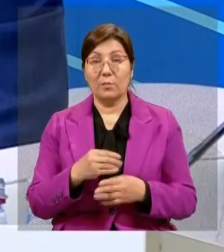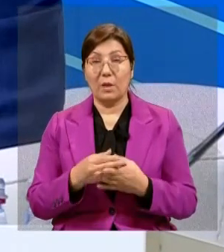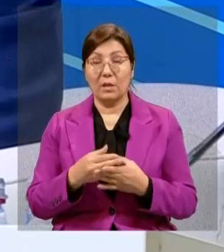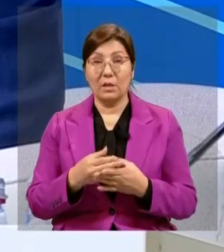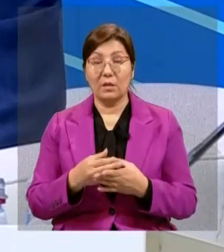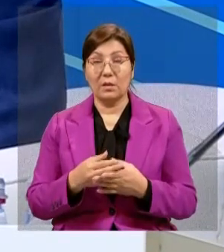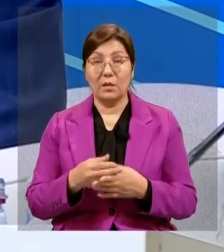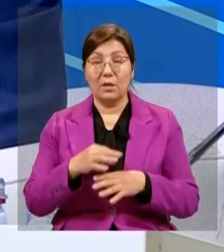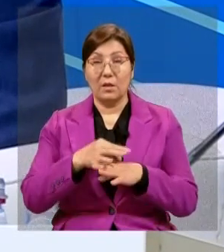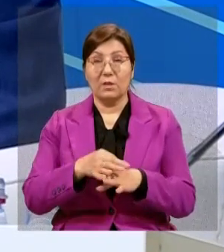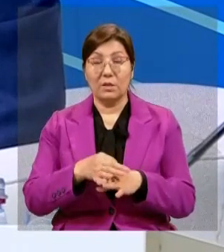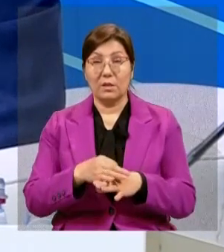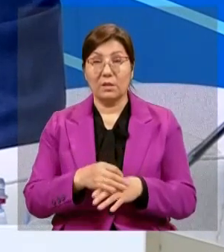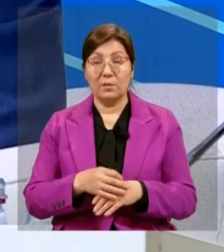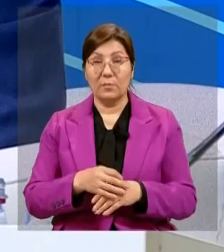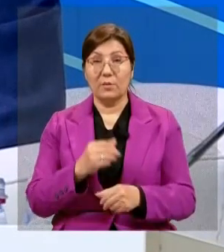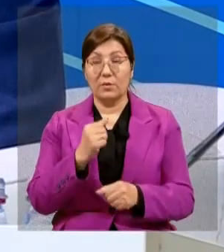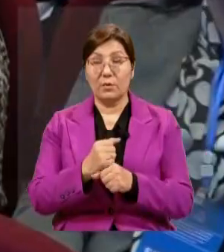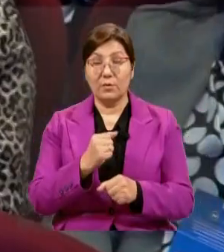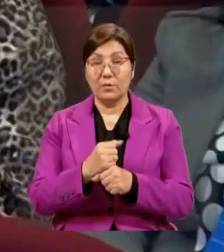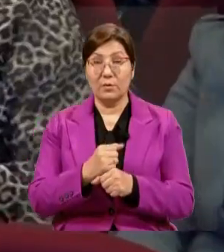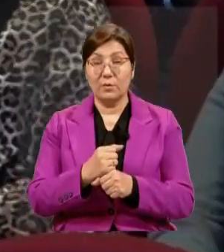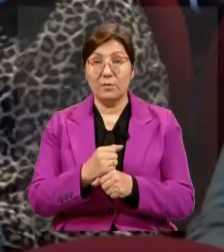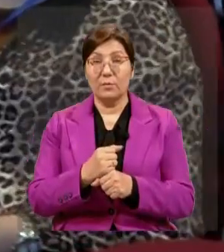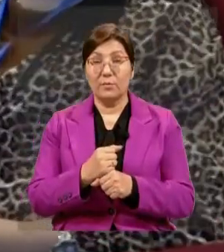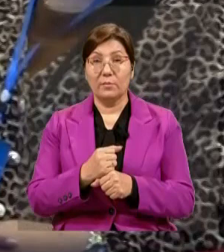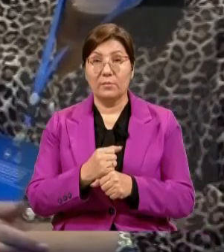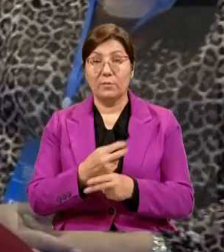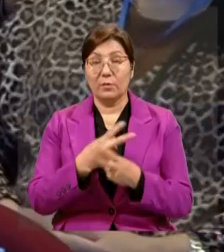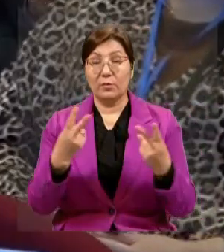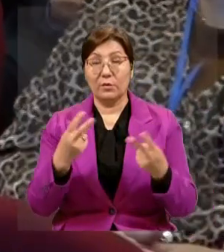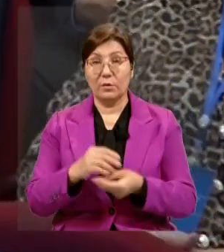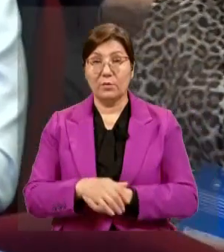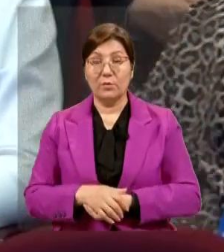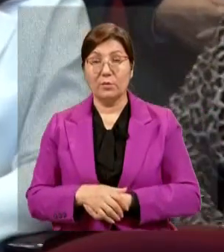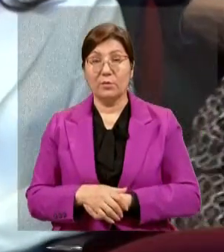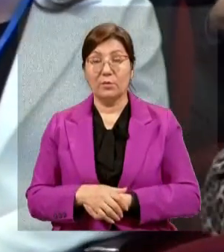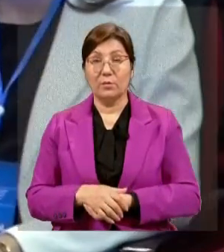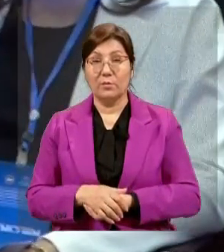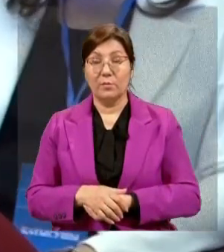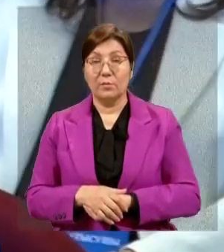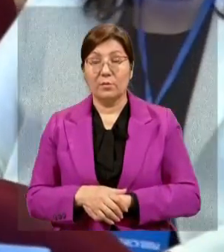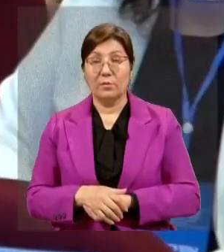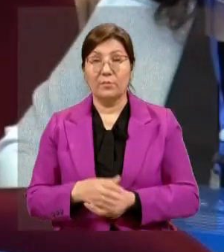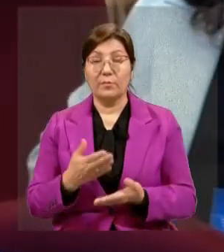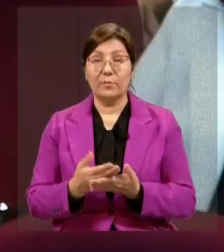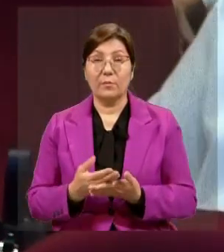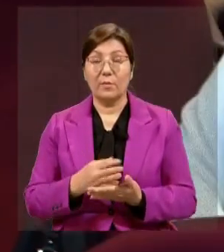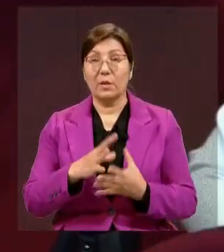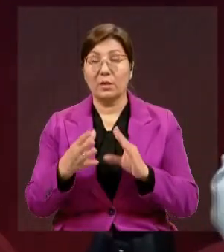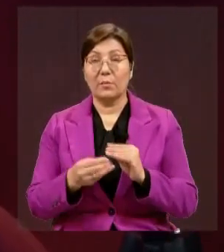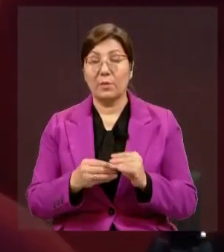қарай барлық ұйымдастыру мәселелерді көрсету және сіздерге жеткізу болып табылады. Жиында